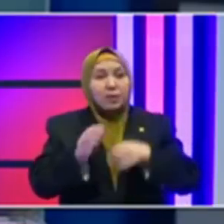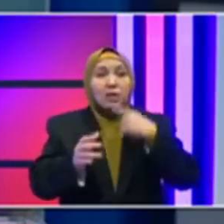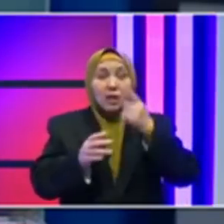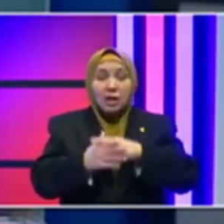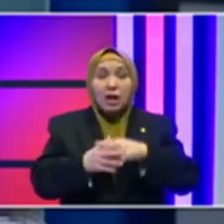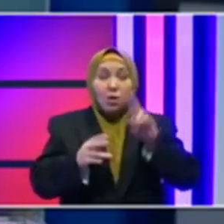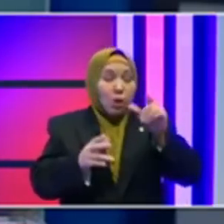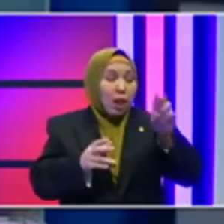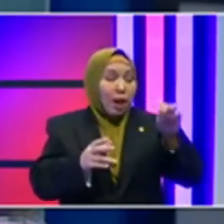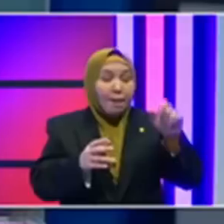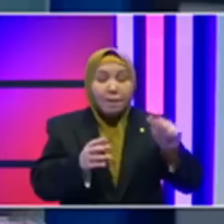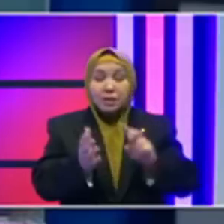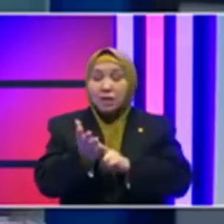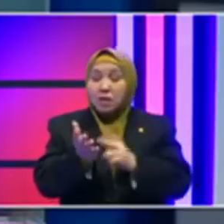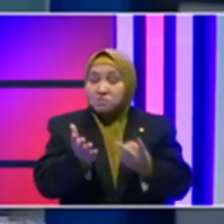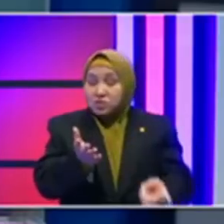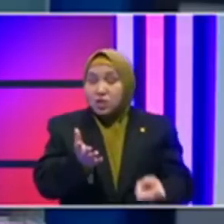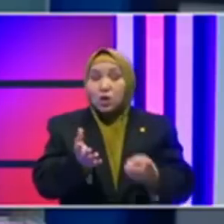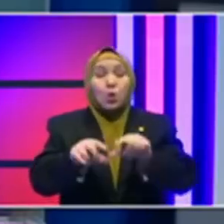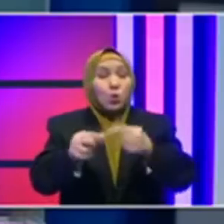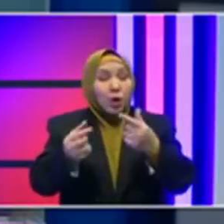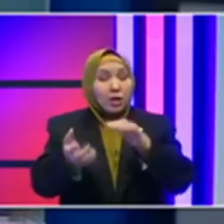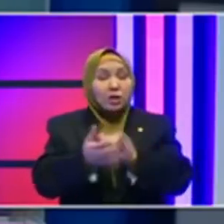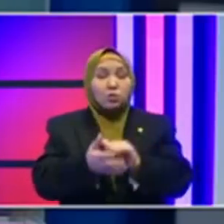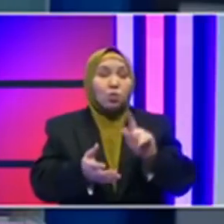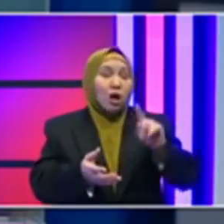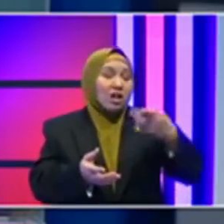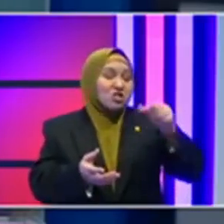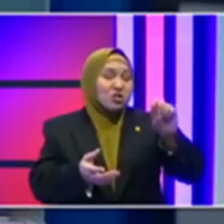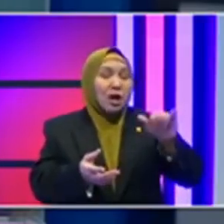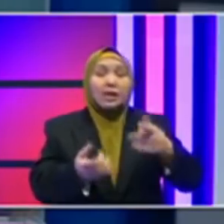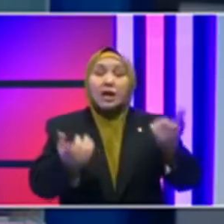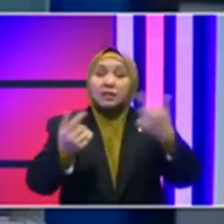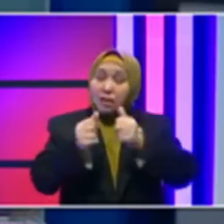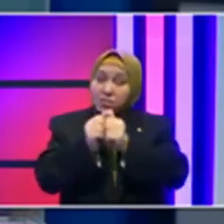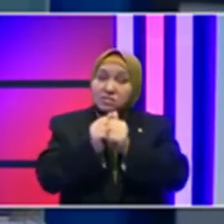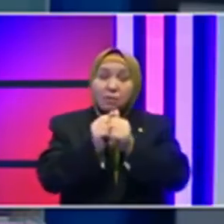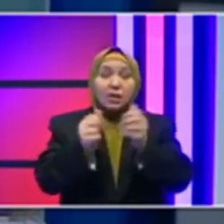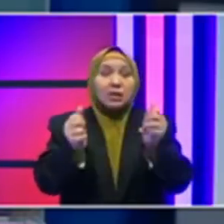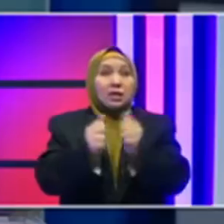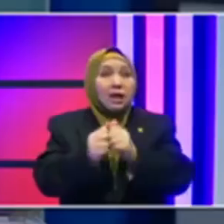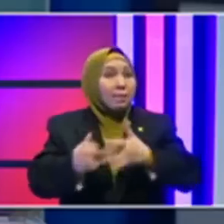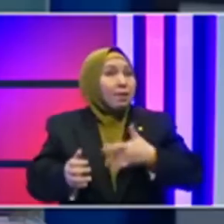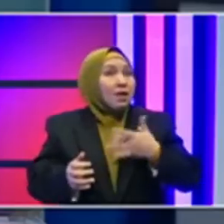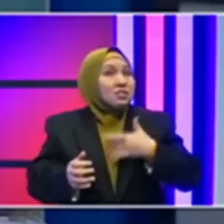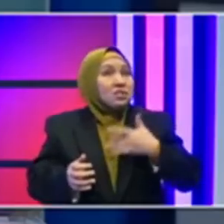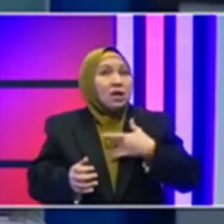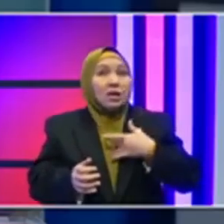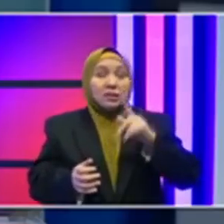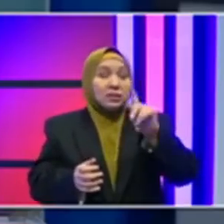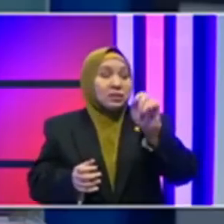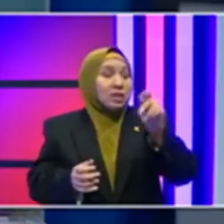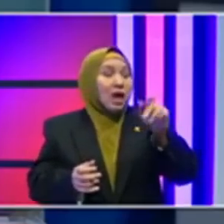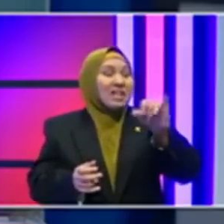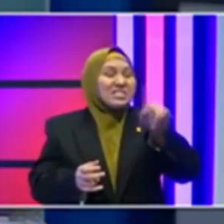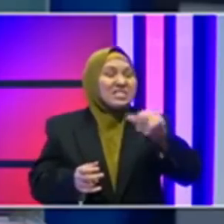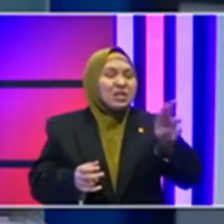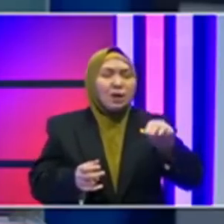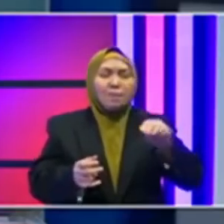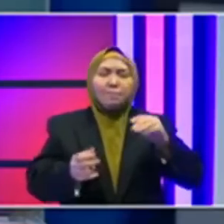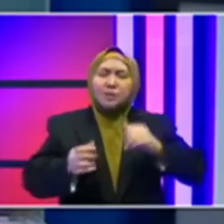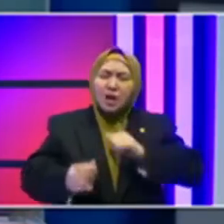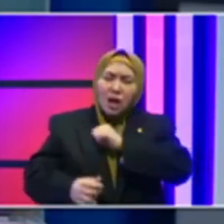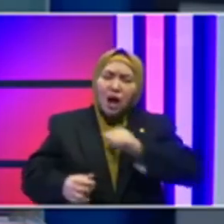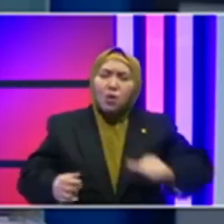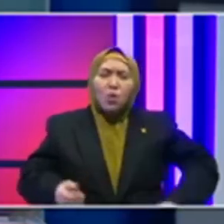para ulama Tafsir Alquran hasyah itu datang bersama-sama aja dengan perasaan takzim mengagungkan Allah